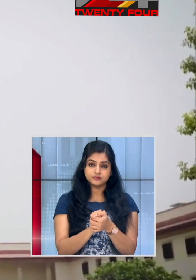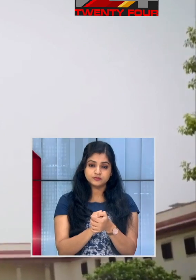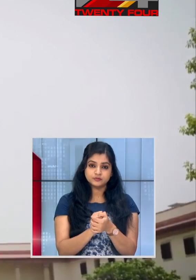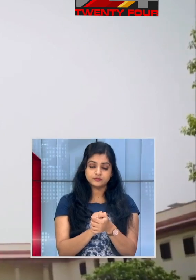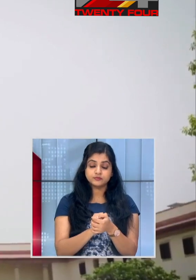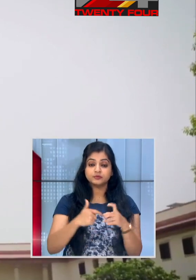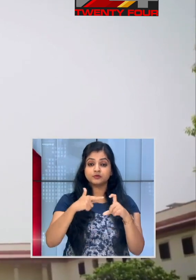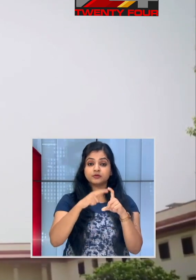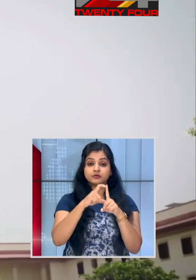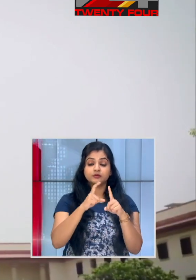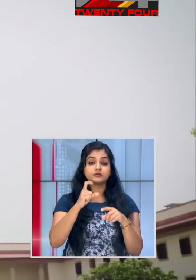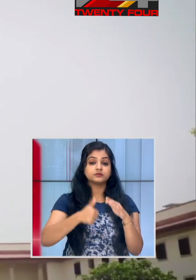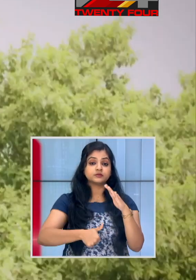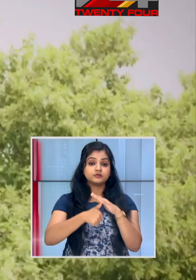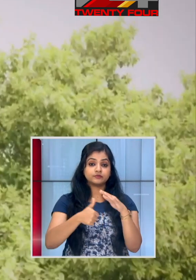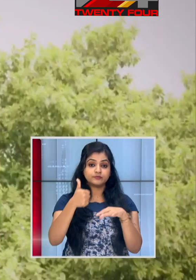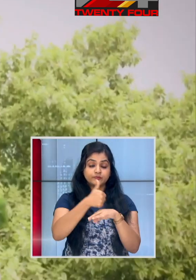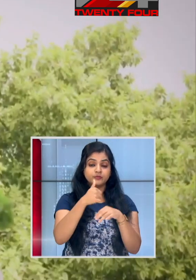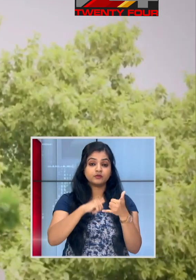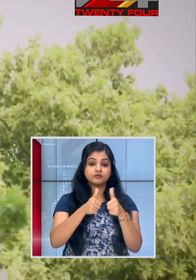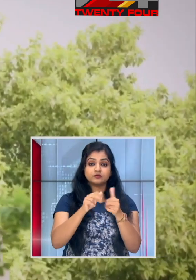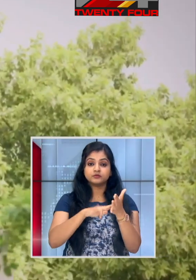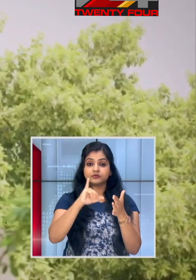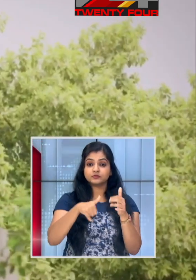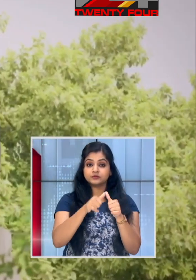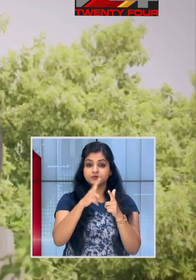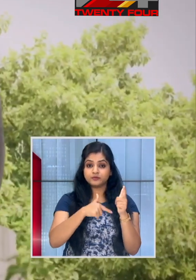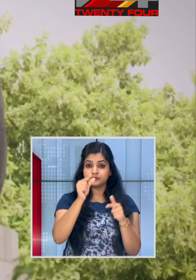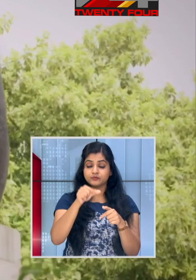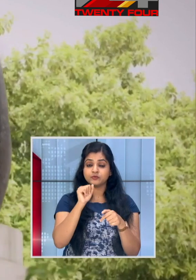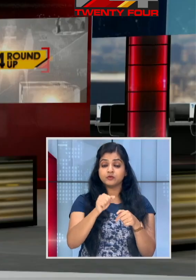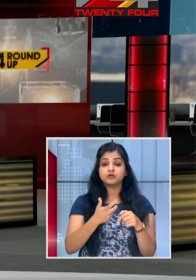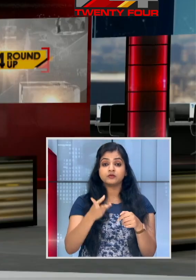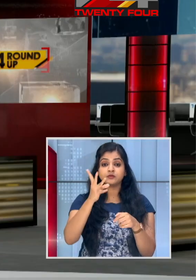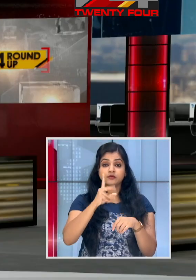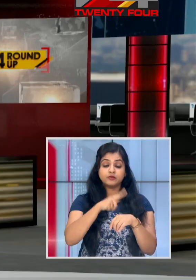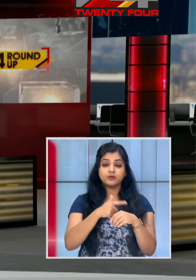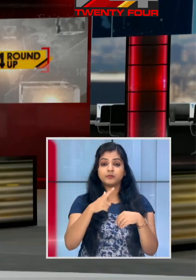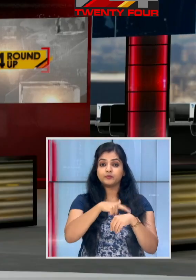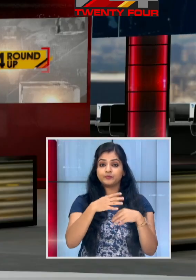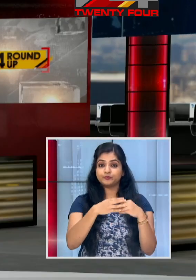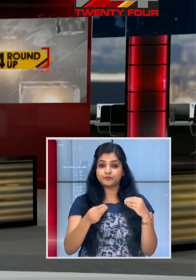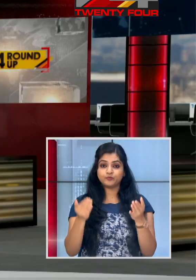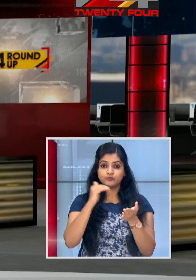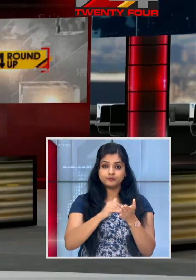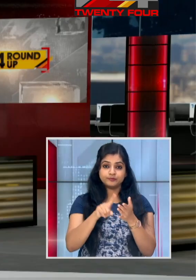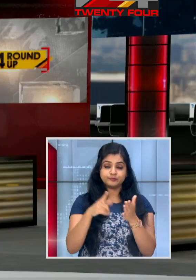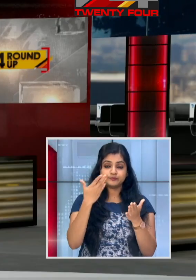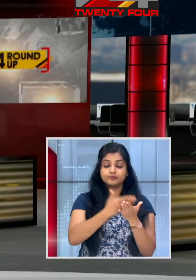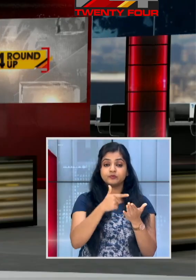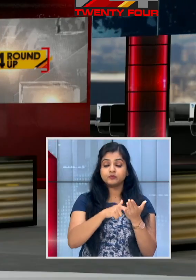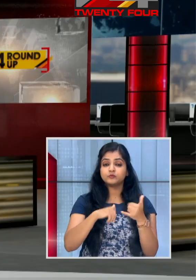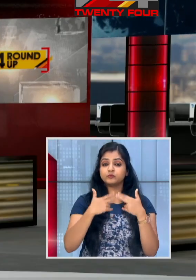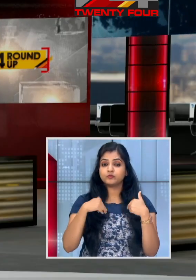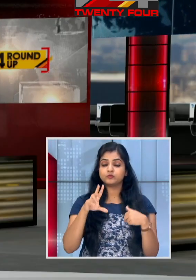എന്നതാണ്. എൻഫോഴ്സ്മെന്റ് ഡയറക്ടറേറ്റ് തലവനായി സഞ്ജയ് കുമാർ മിശ്രയുടെ കാലാവധി 3rd തവണയും നീട്ടാനുള്ള നീക്കത്തിനാണ് ഇപ്പോൾ സുപ്രീം കോടതിയുടെ പിടി വന്നിരിക്കുന്നത്. ഇനി കാലാവധി